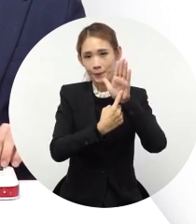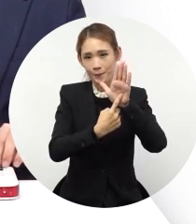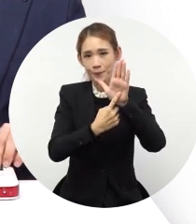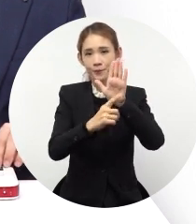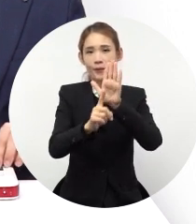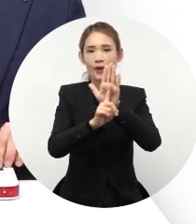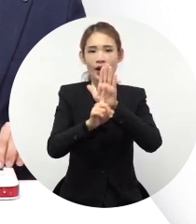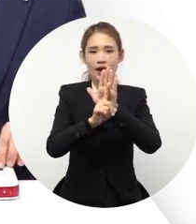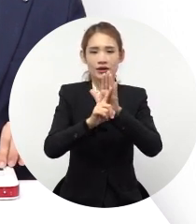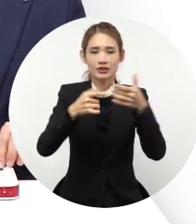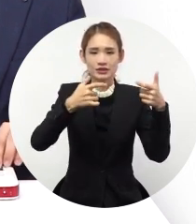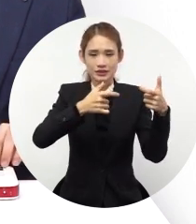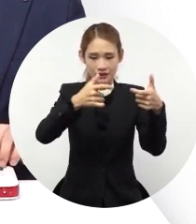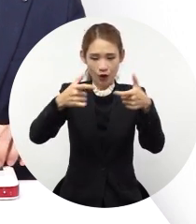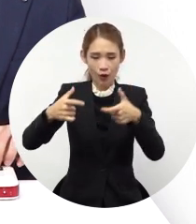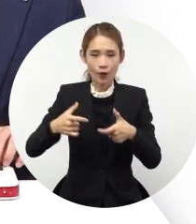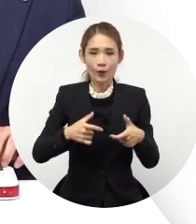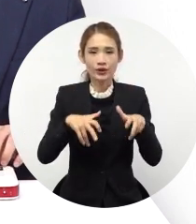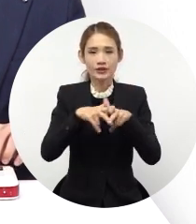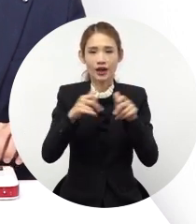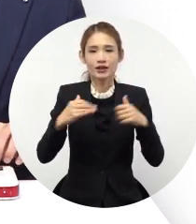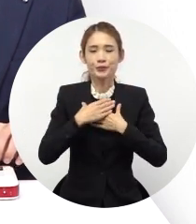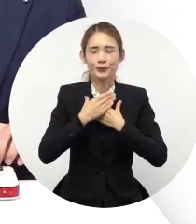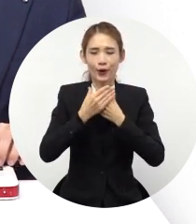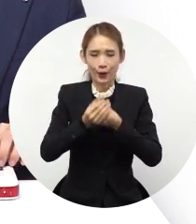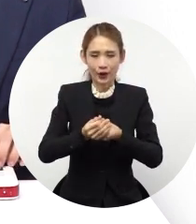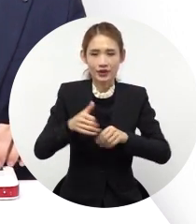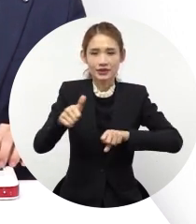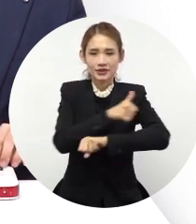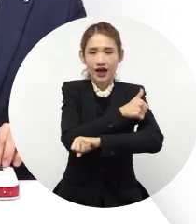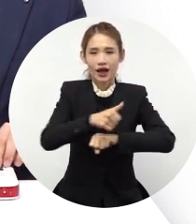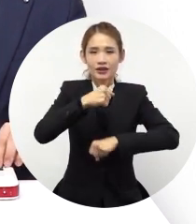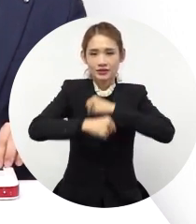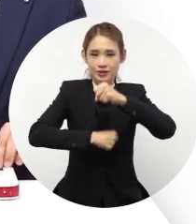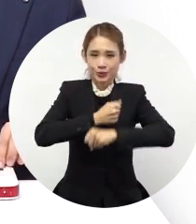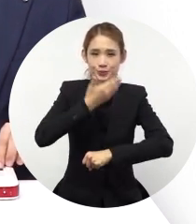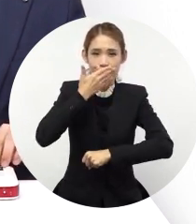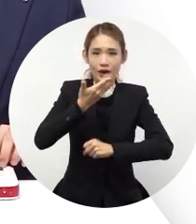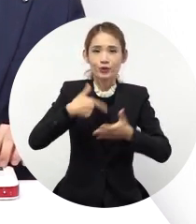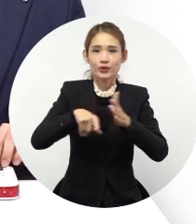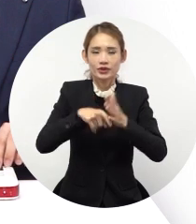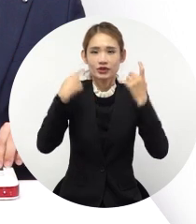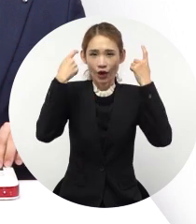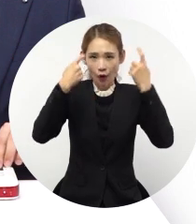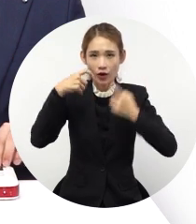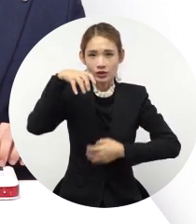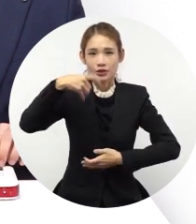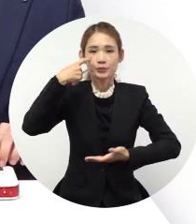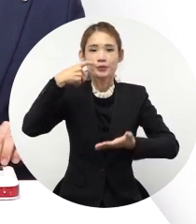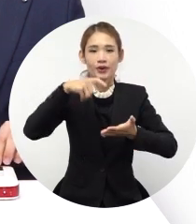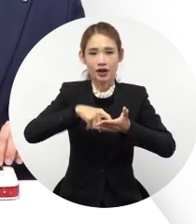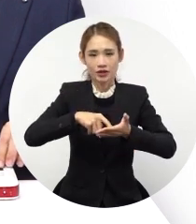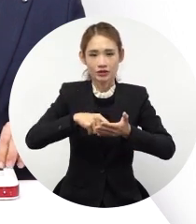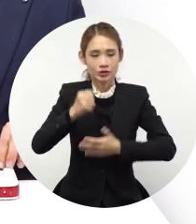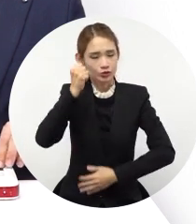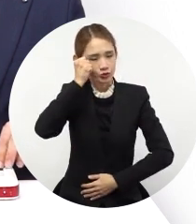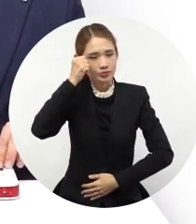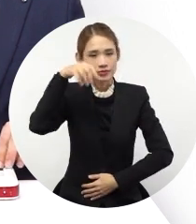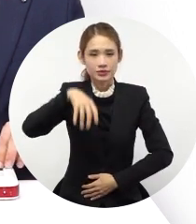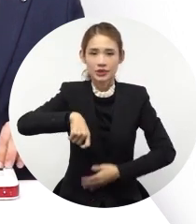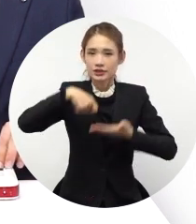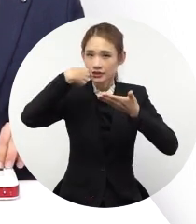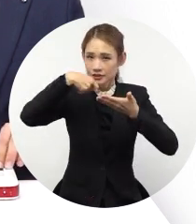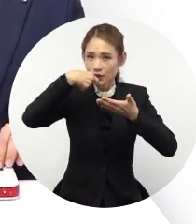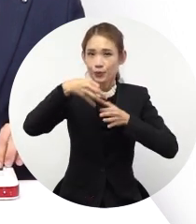있는데요. 지역마다 장애인이 편리하고 또 자유롭게 누릴 수 있는 여행지를 발굴하고 있습니다. 또